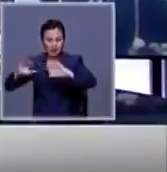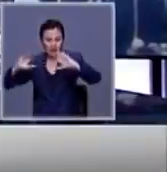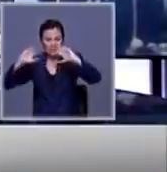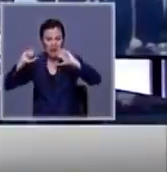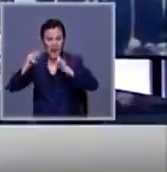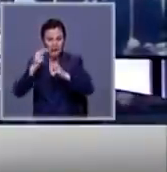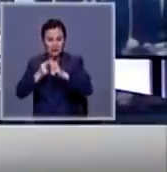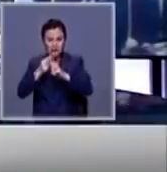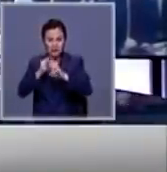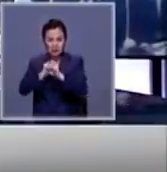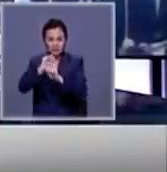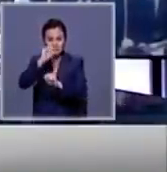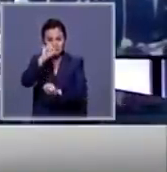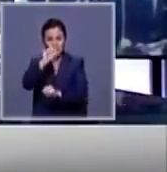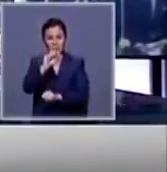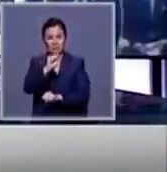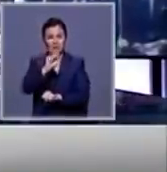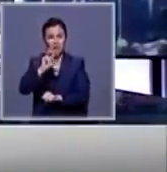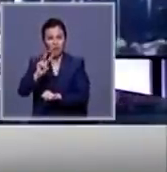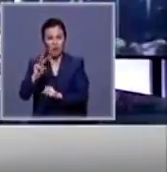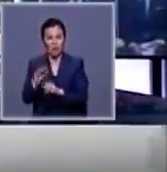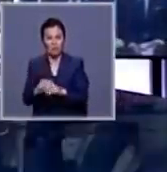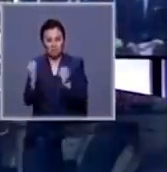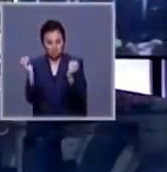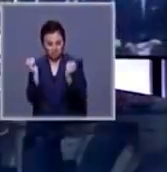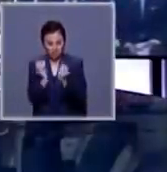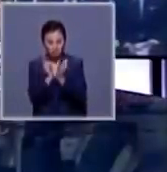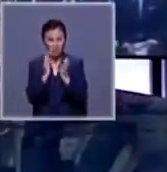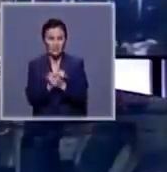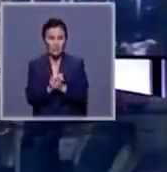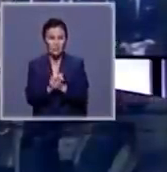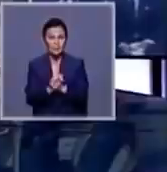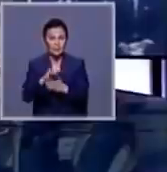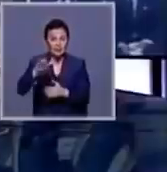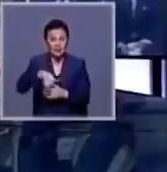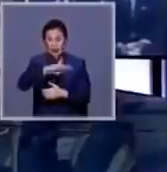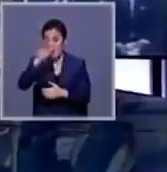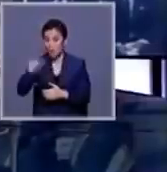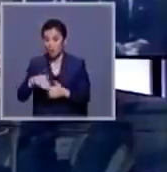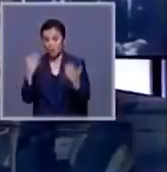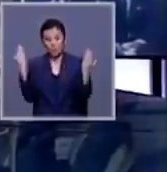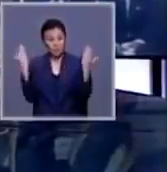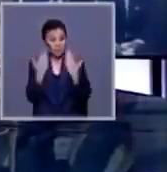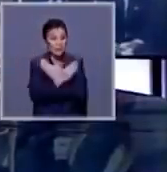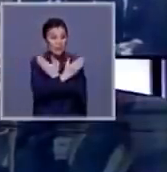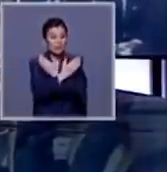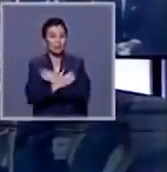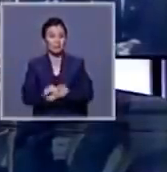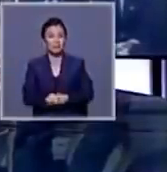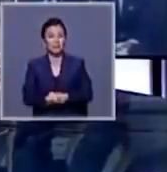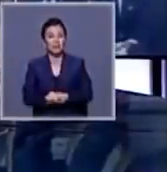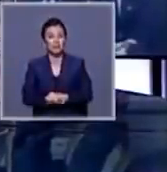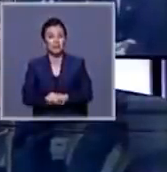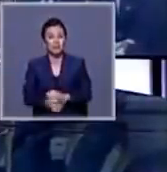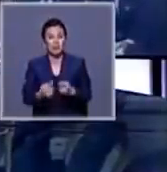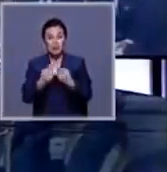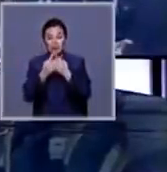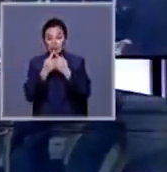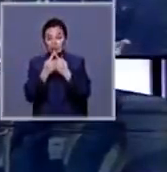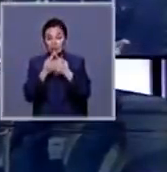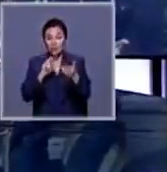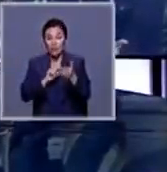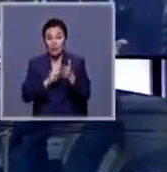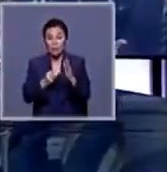นี่จะสร้างผลกระทบอย่างมากสมมติอาจจะบอกเปลี่ยนไมค์ก็หมดเลยแต่ปรากฏว่าเปลี่ยนไมค์กับโ